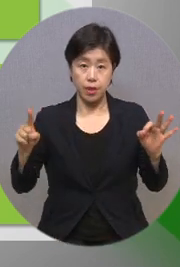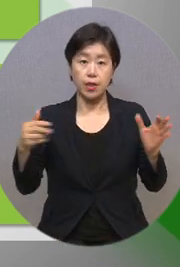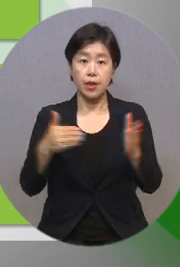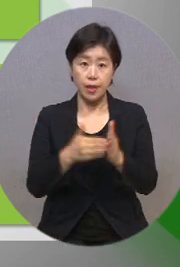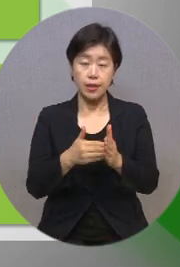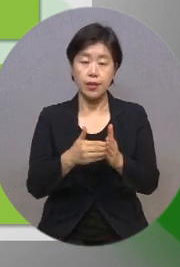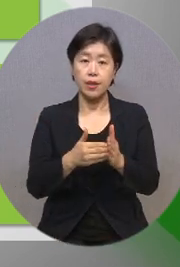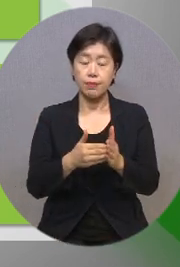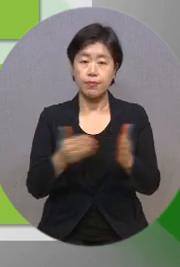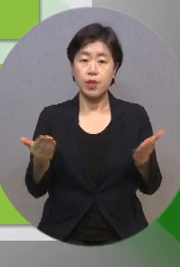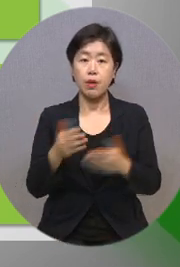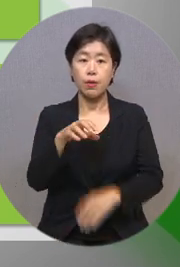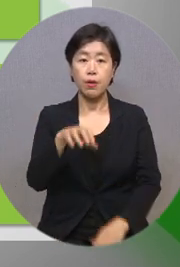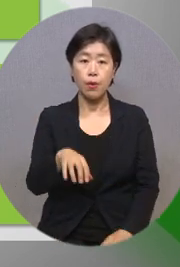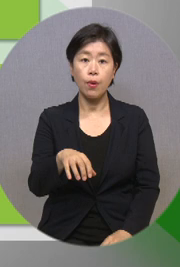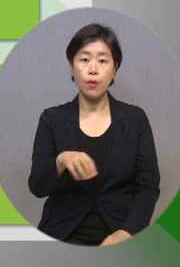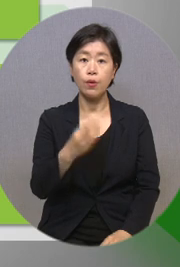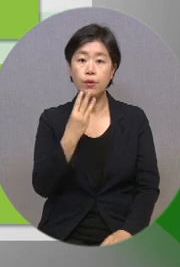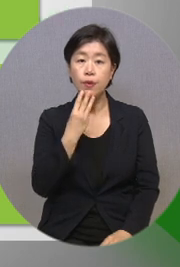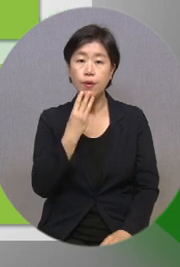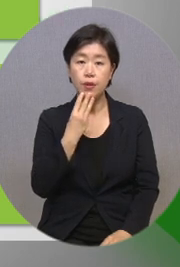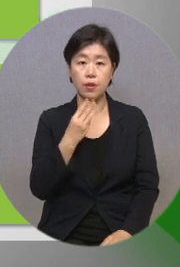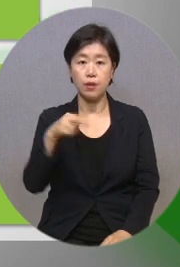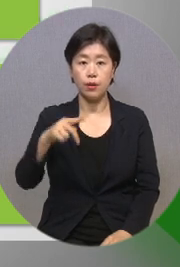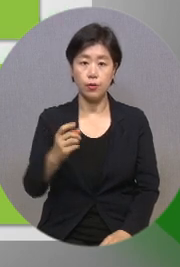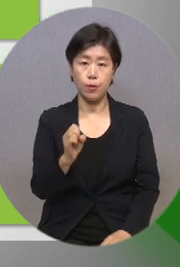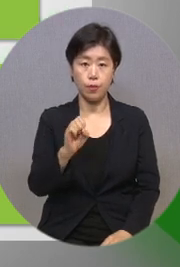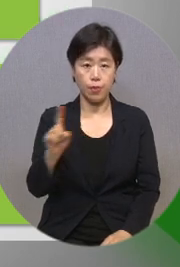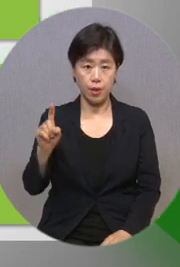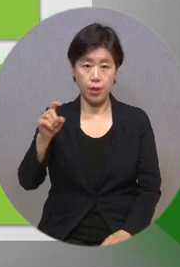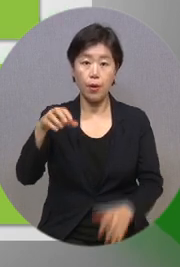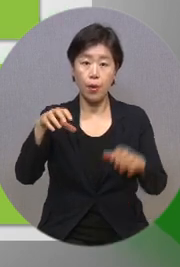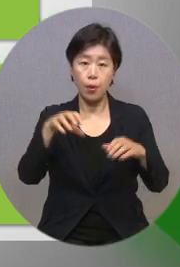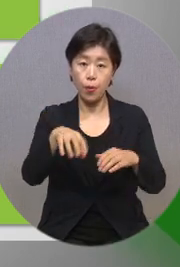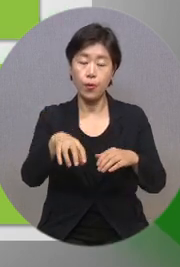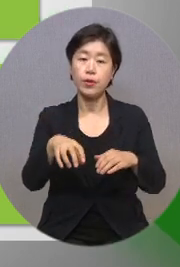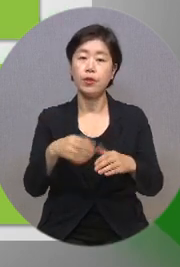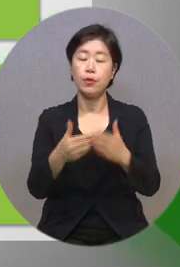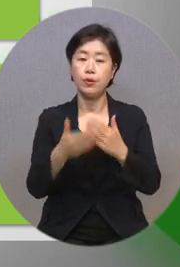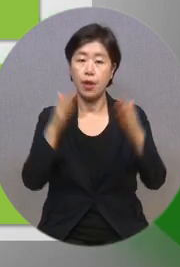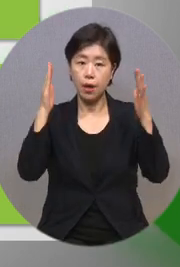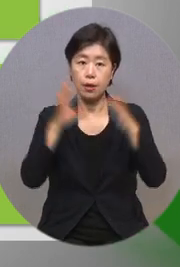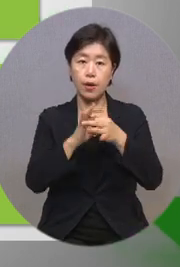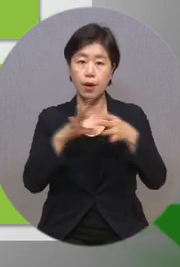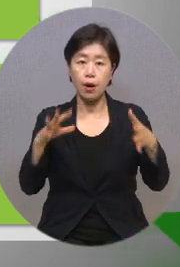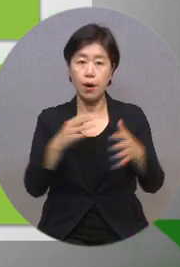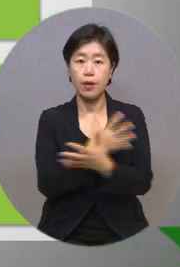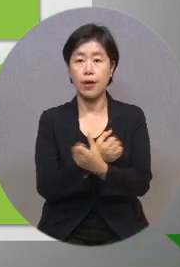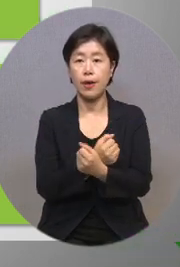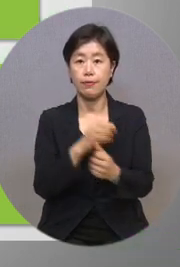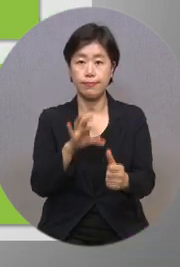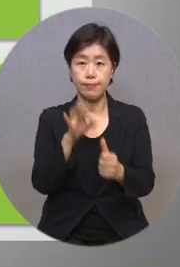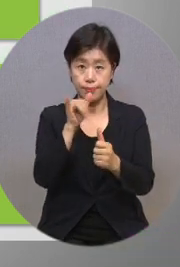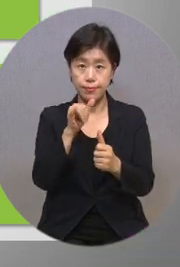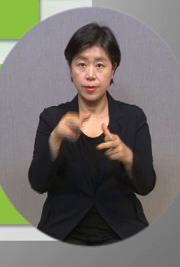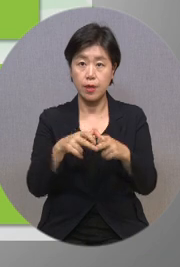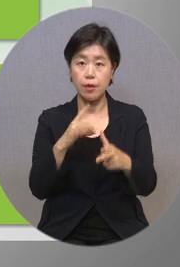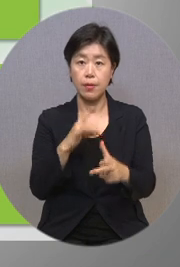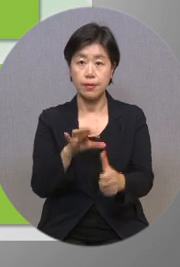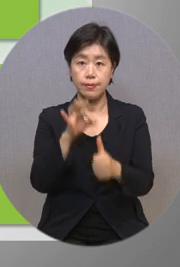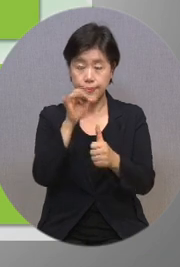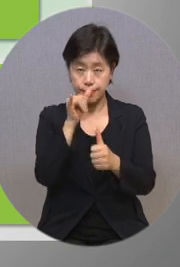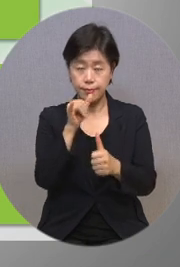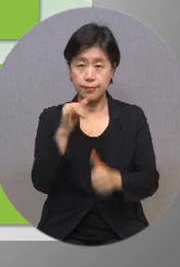서울시 송파구입니다. 경력과 학력은 무관하며 계약직을 모집합니다. 장애인만 채용하며 담당지사는